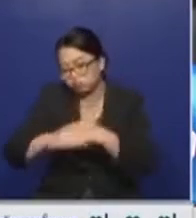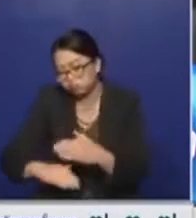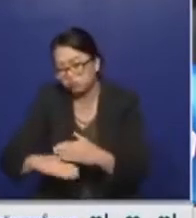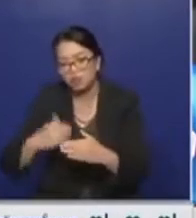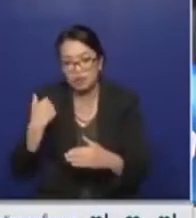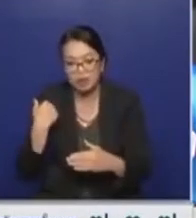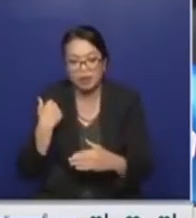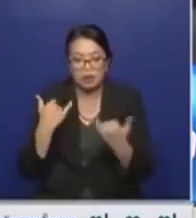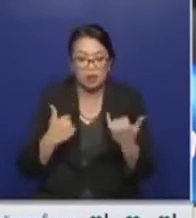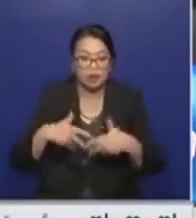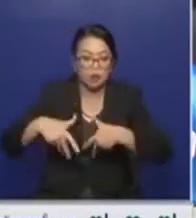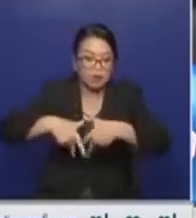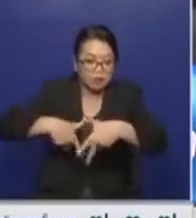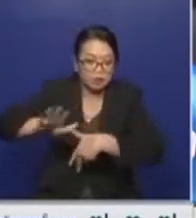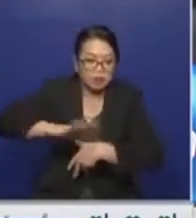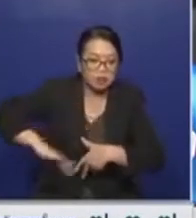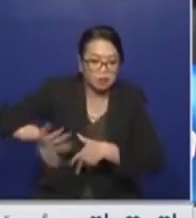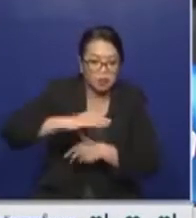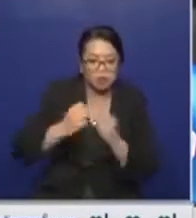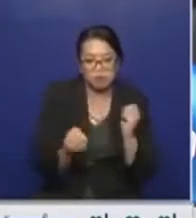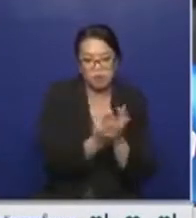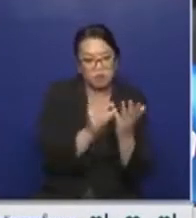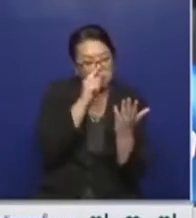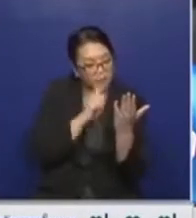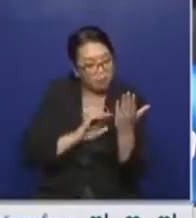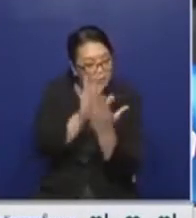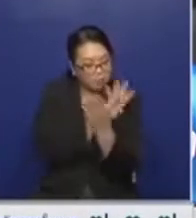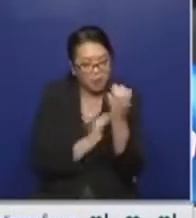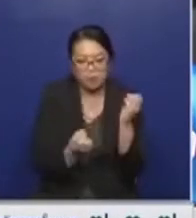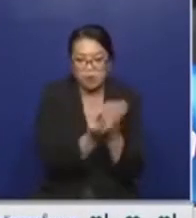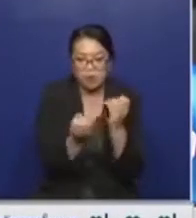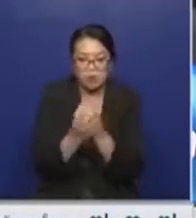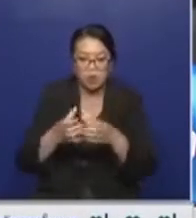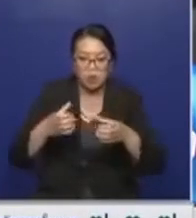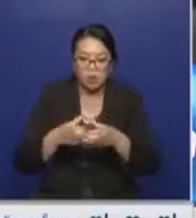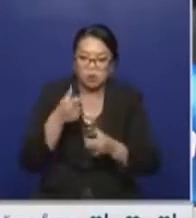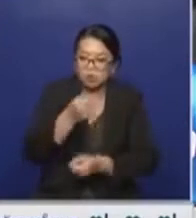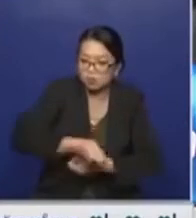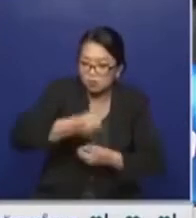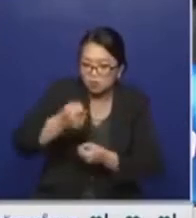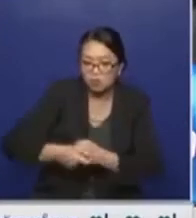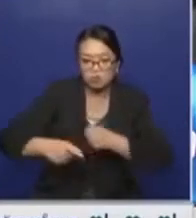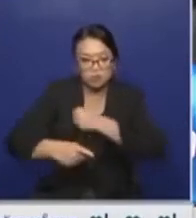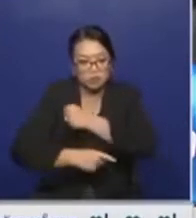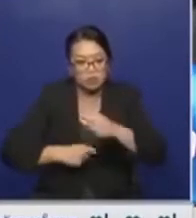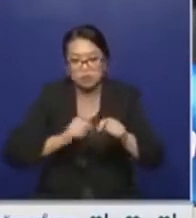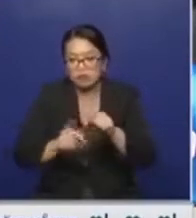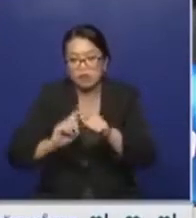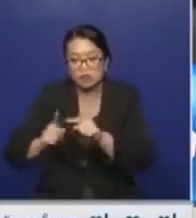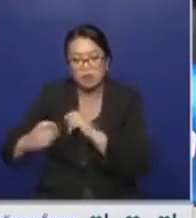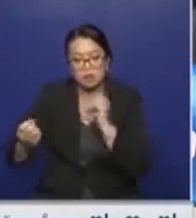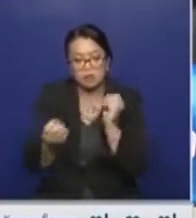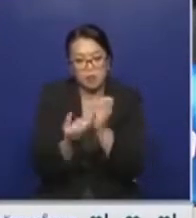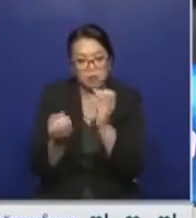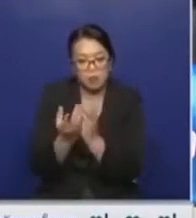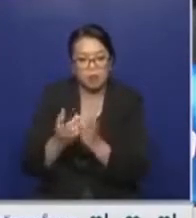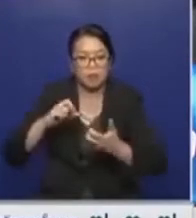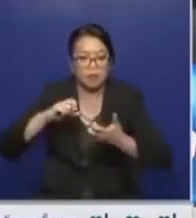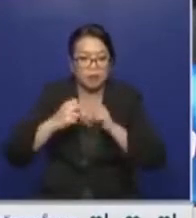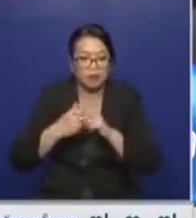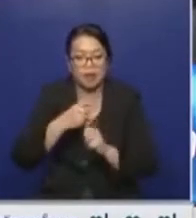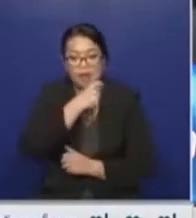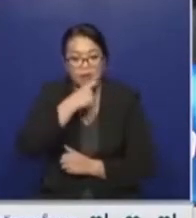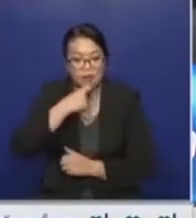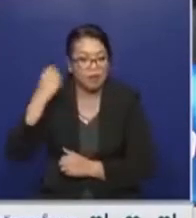นะคะก็เดือดร้อนทุกหย่อมหญ้าค่ะท่านประธานชาวสวนชาวนาชาวไร่นะคะนอกจากประสบกับปัญหาภัยแล้งแล้วนะคะ